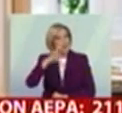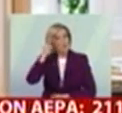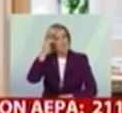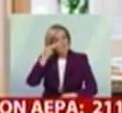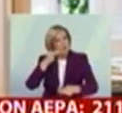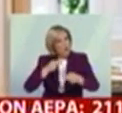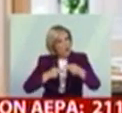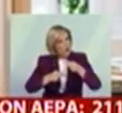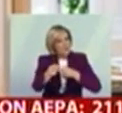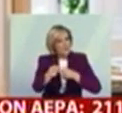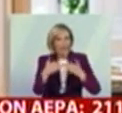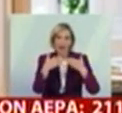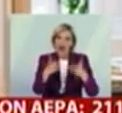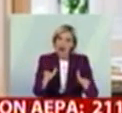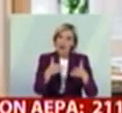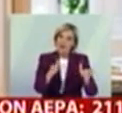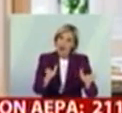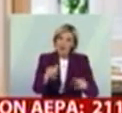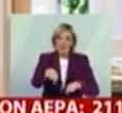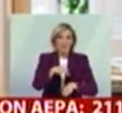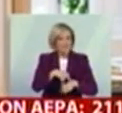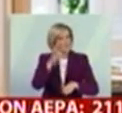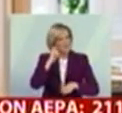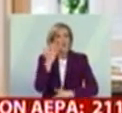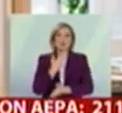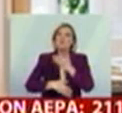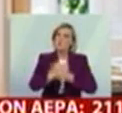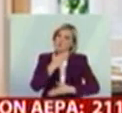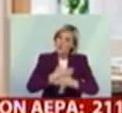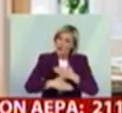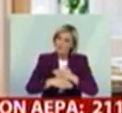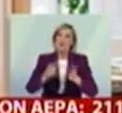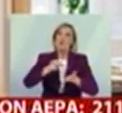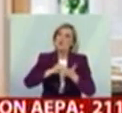ευρώ. Έχω κοινωνικό τιμολόγιο και νυκτερινό.